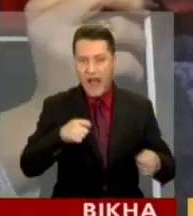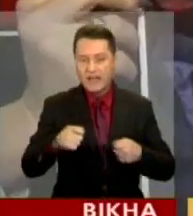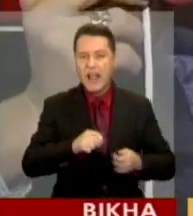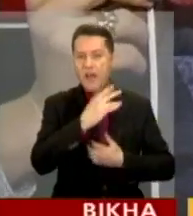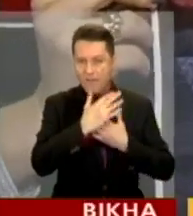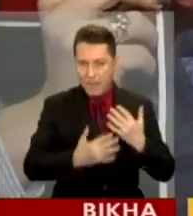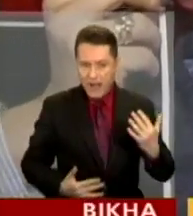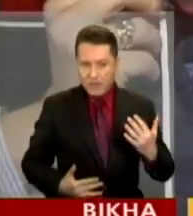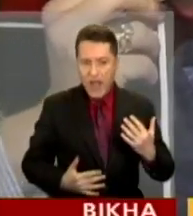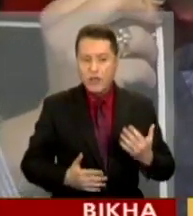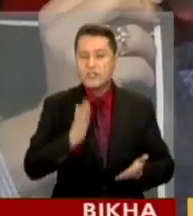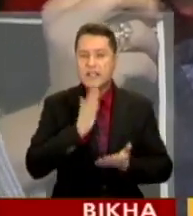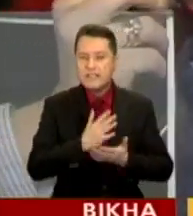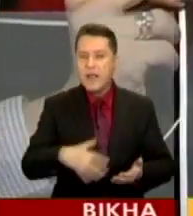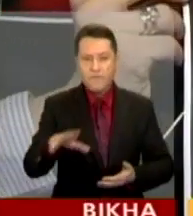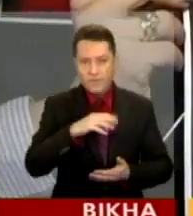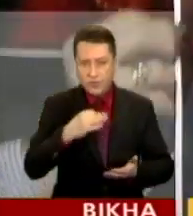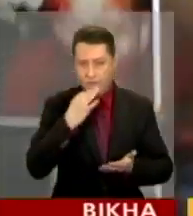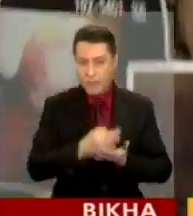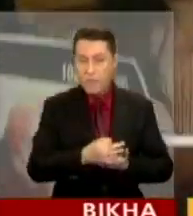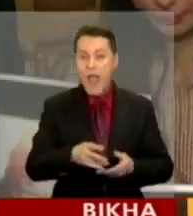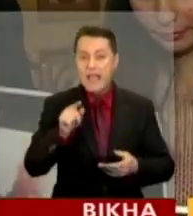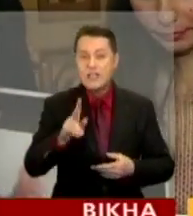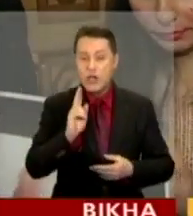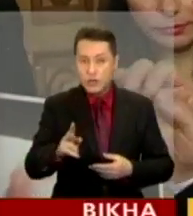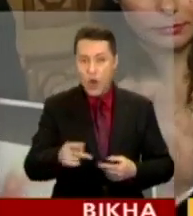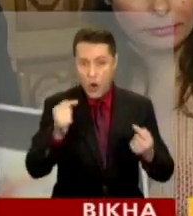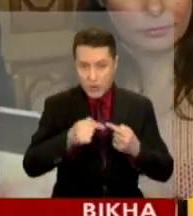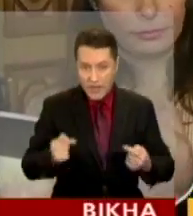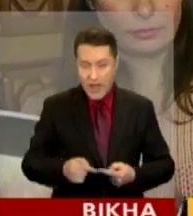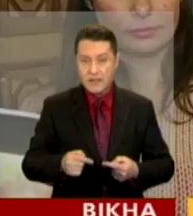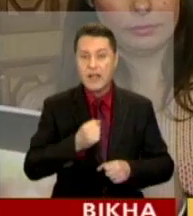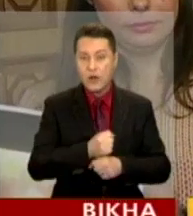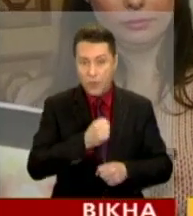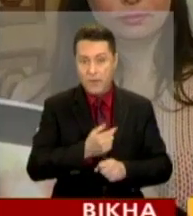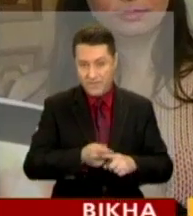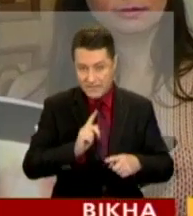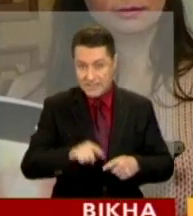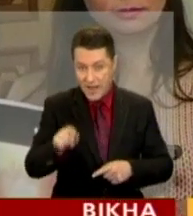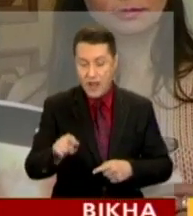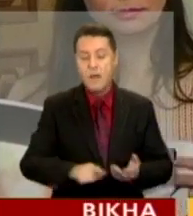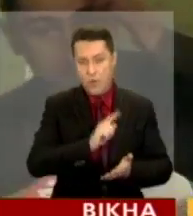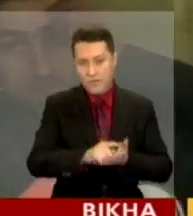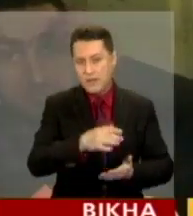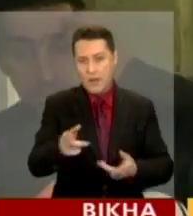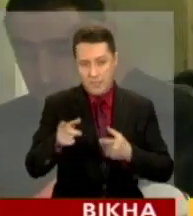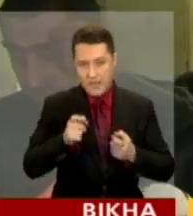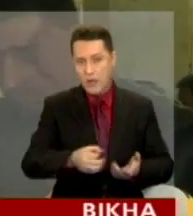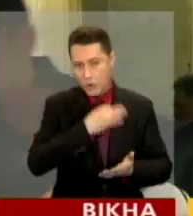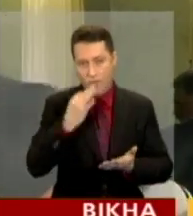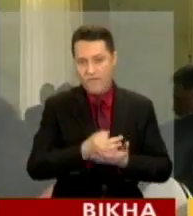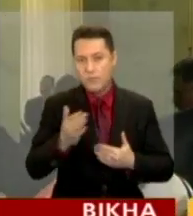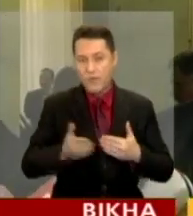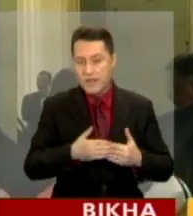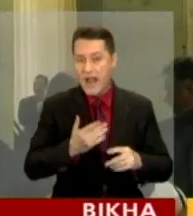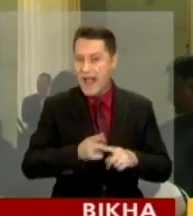вибачаюсь, несем всю відповідальність, але ті, хто конкретно вчиняв ці правопорушення, повинні бути притягнуті до відповідальності. Абсолютно ці